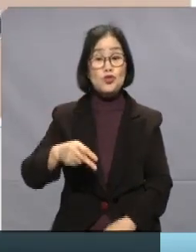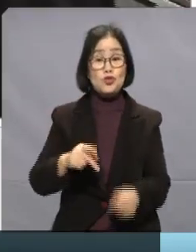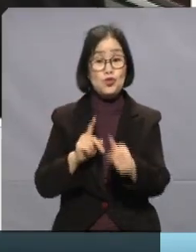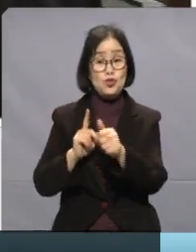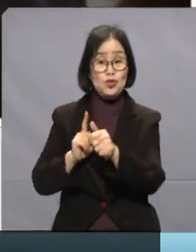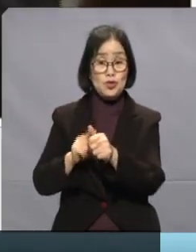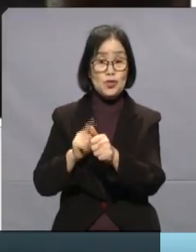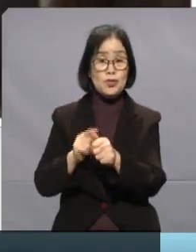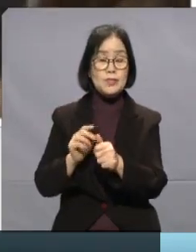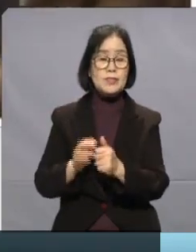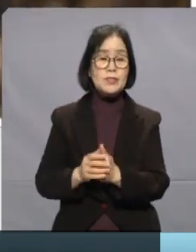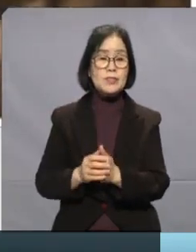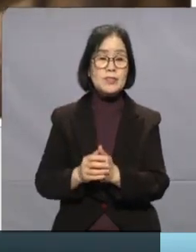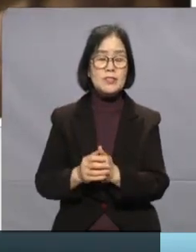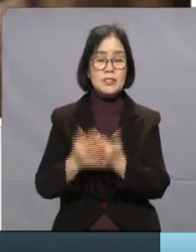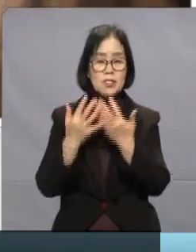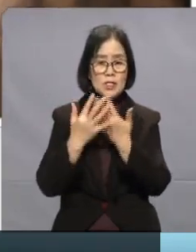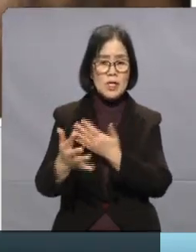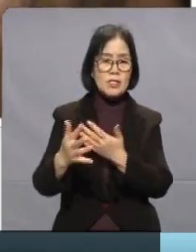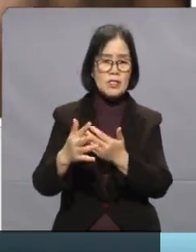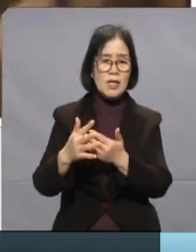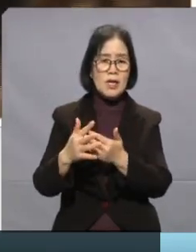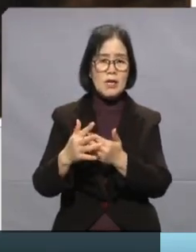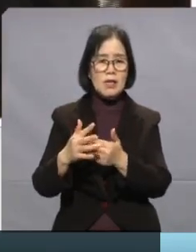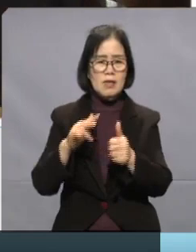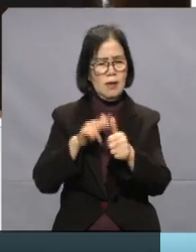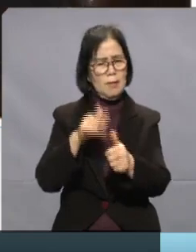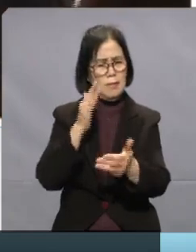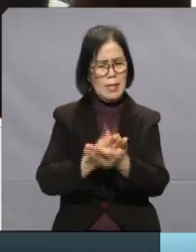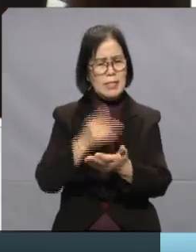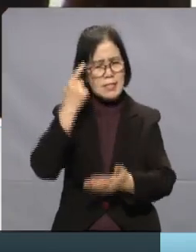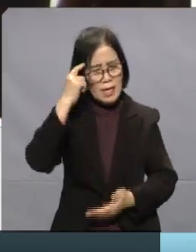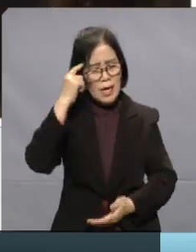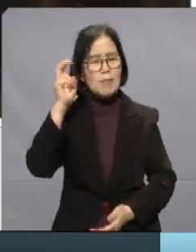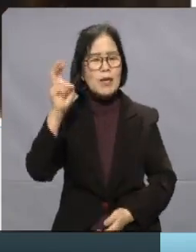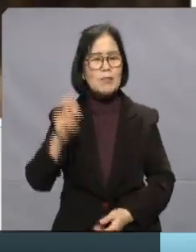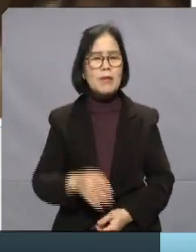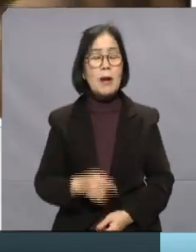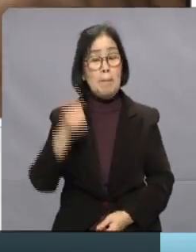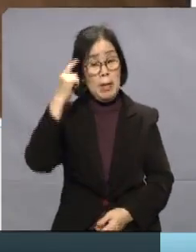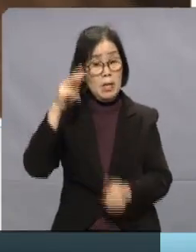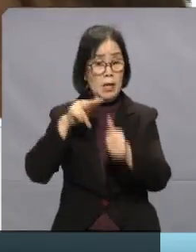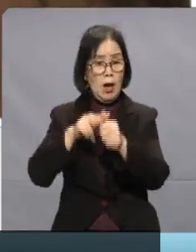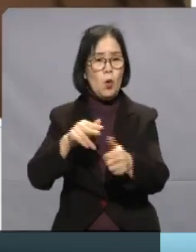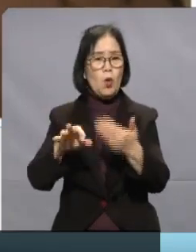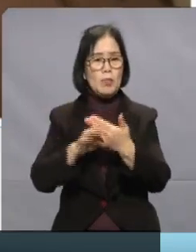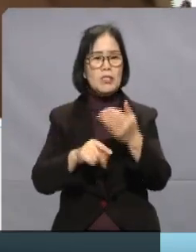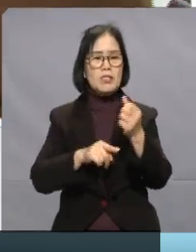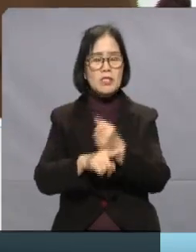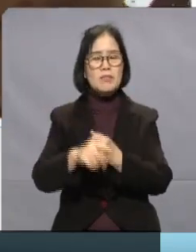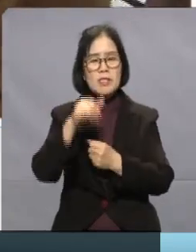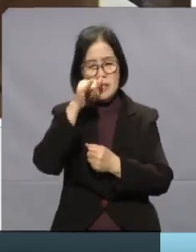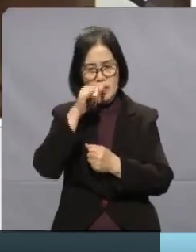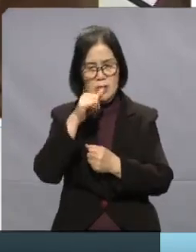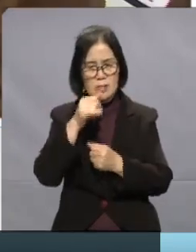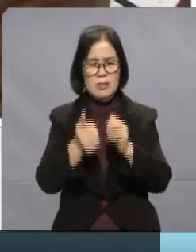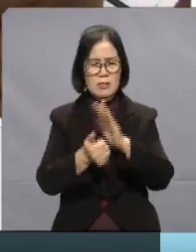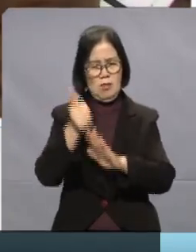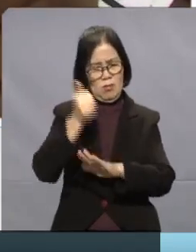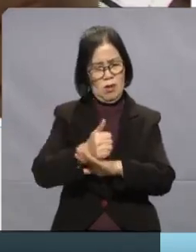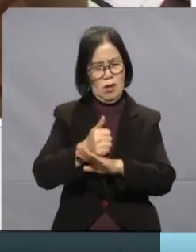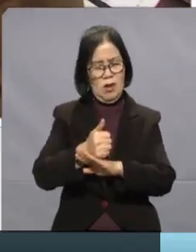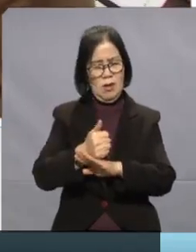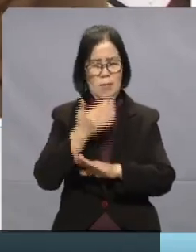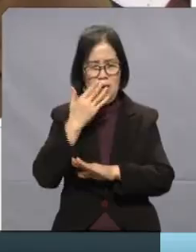의원이 전당대회 저는 안 나올 거라고 보는데 만약에 나온다 하더라도 의미 있는 선과를 거두기는